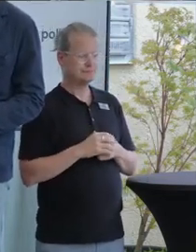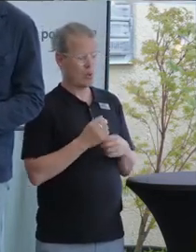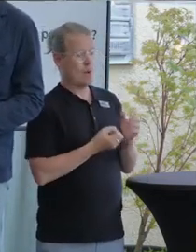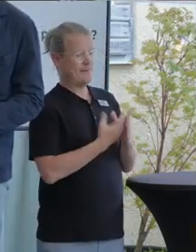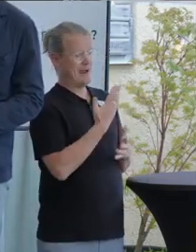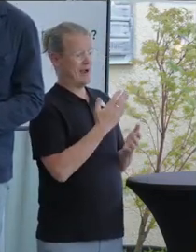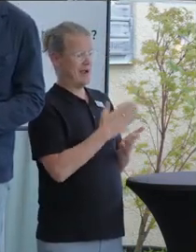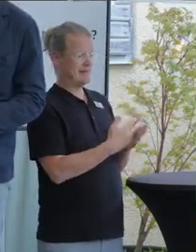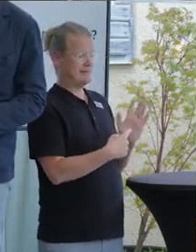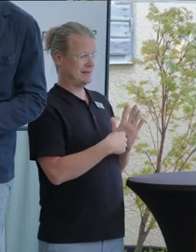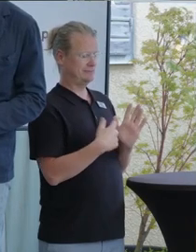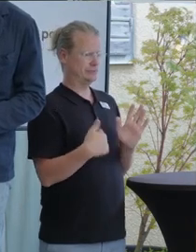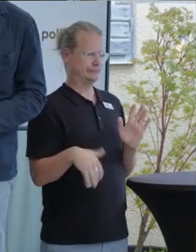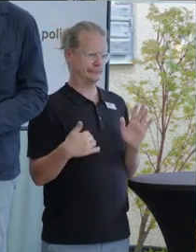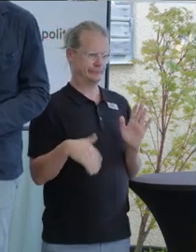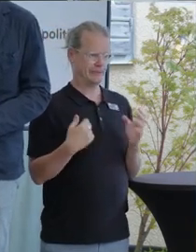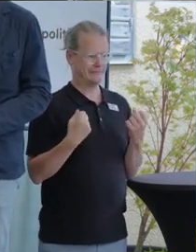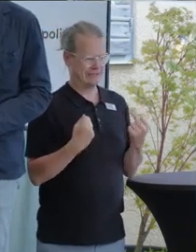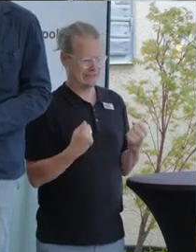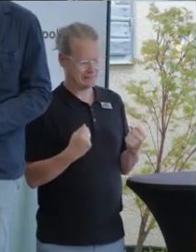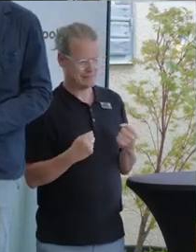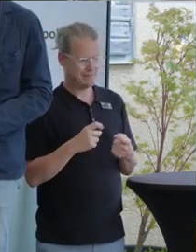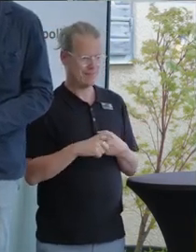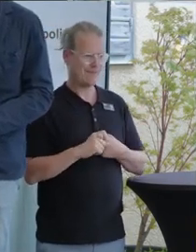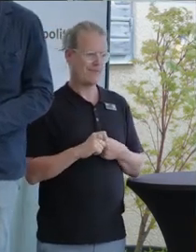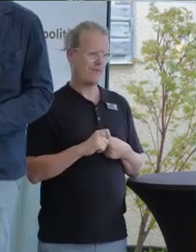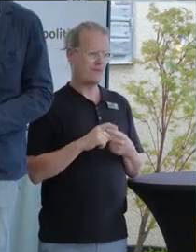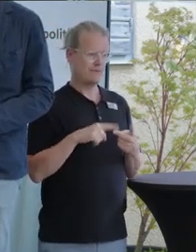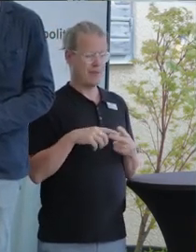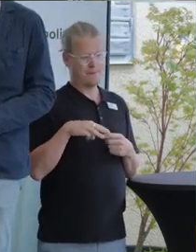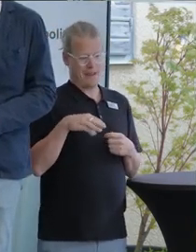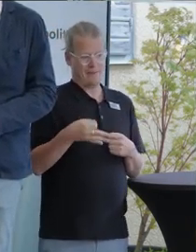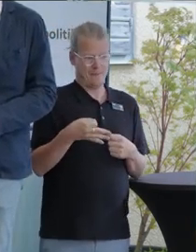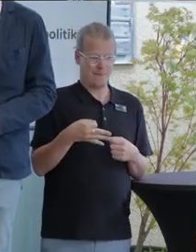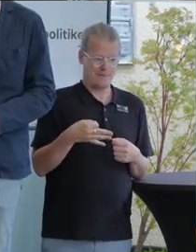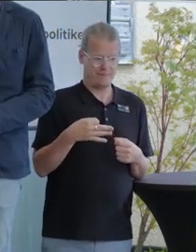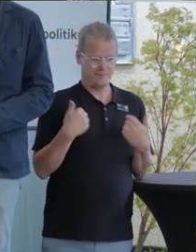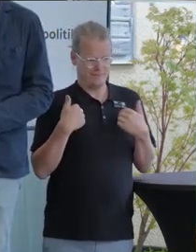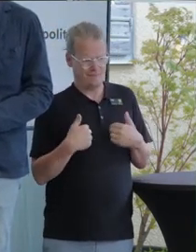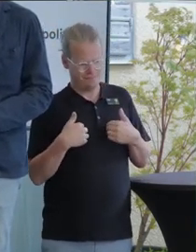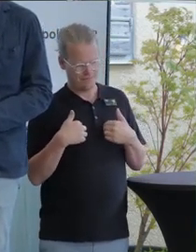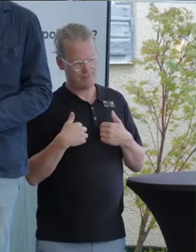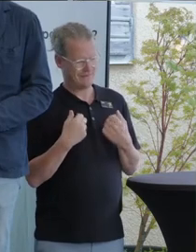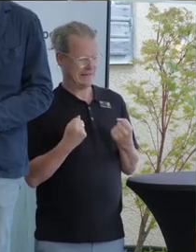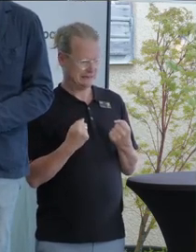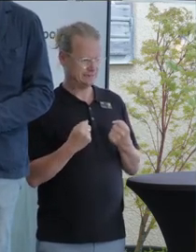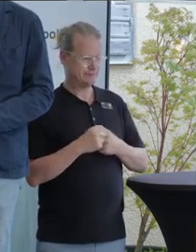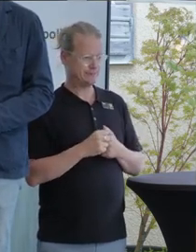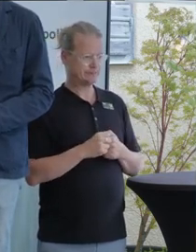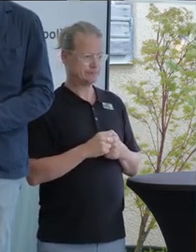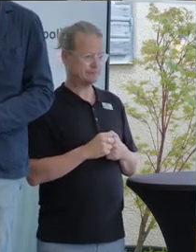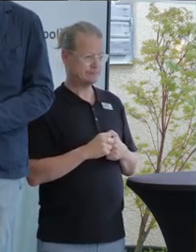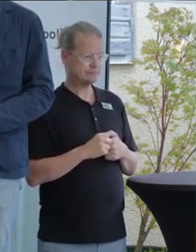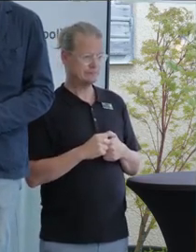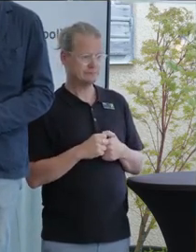central. Jag har 2 för mig som miljöpartist särskilt viktiga ingångar. Och det ena är ju för att säkerställa att